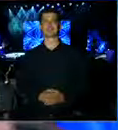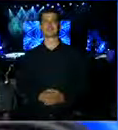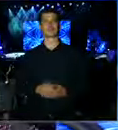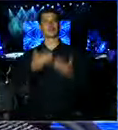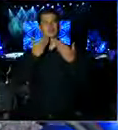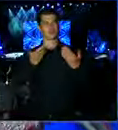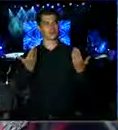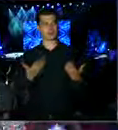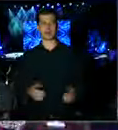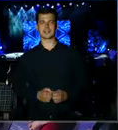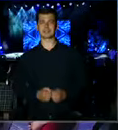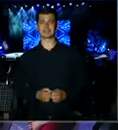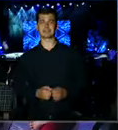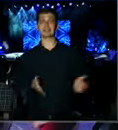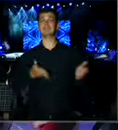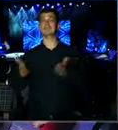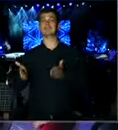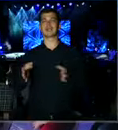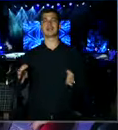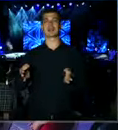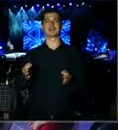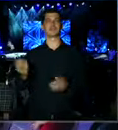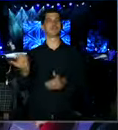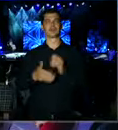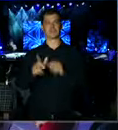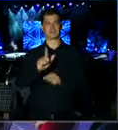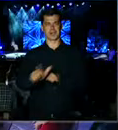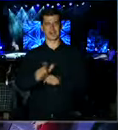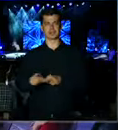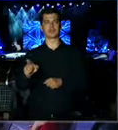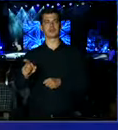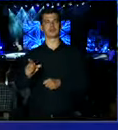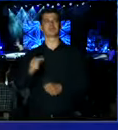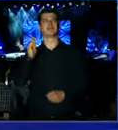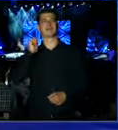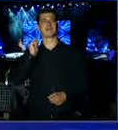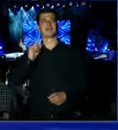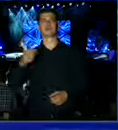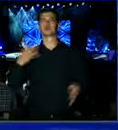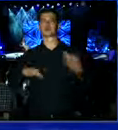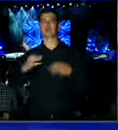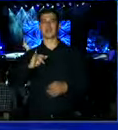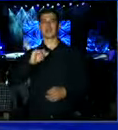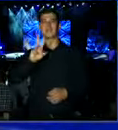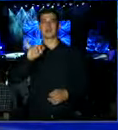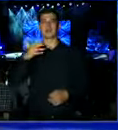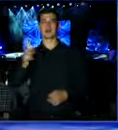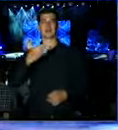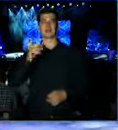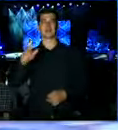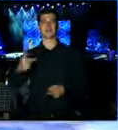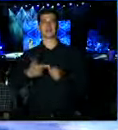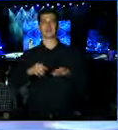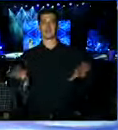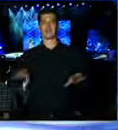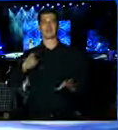Dziękujemy bardzo serdecznie. I drodzy Państwo, kandydatka z numerem 12 prezentuje się przed Państwem w sukni ślubnej. Iwona Necel, lat 29,